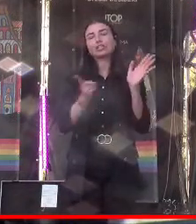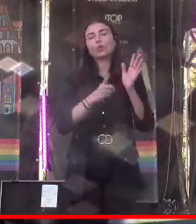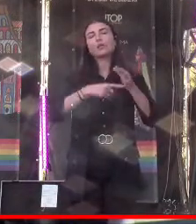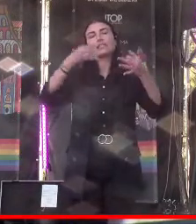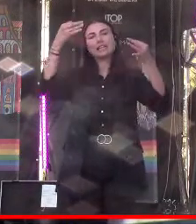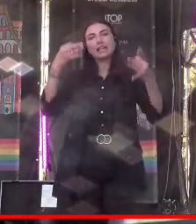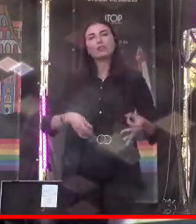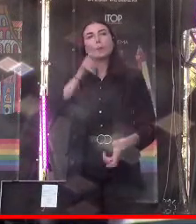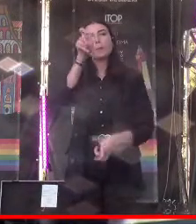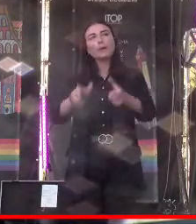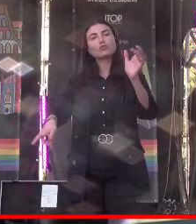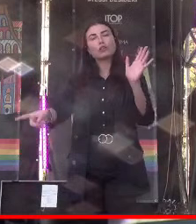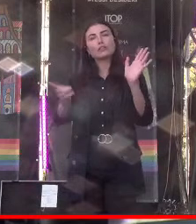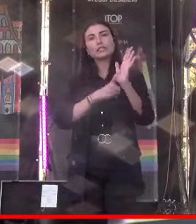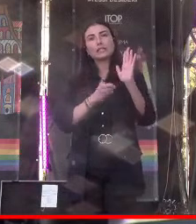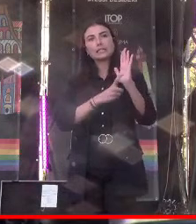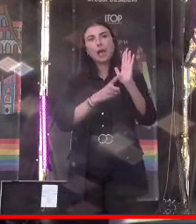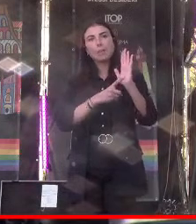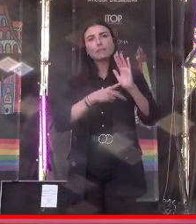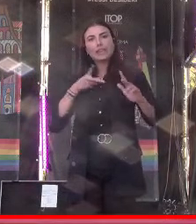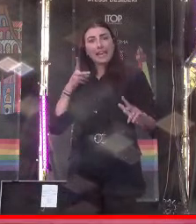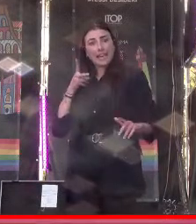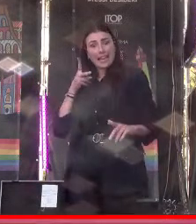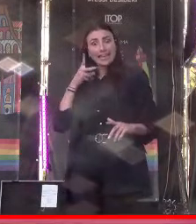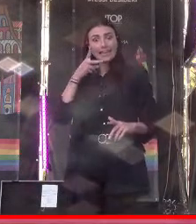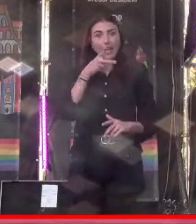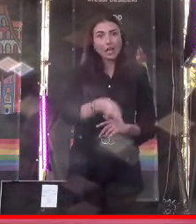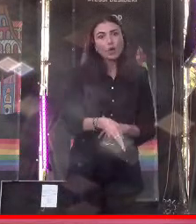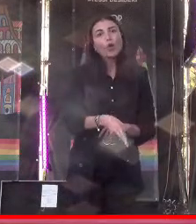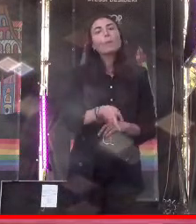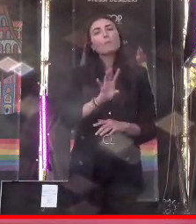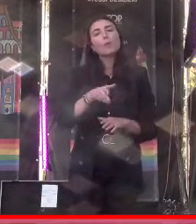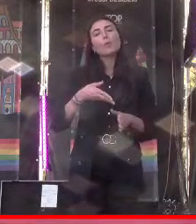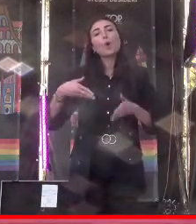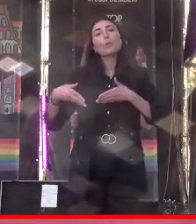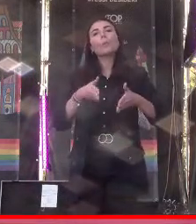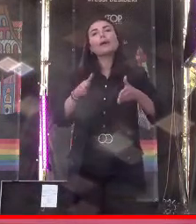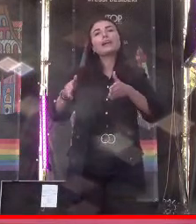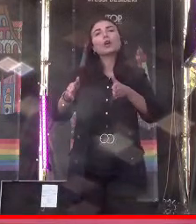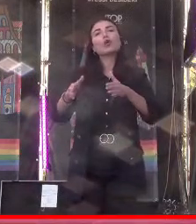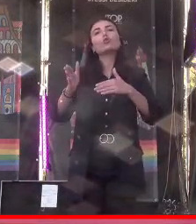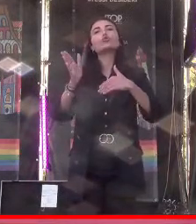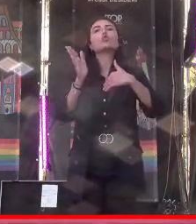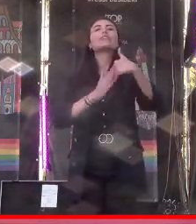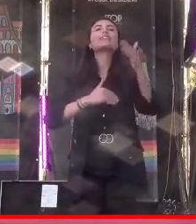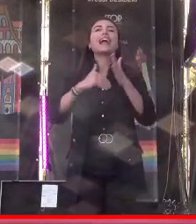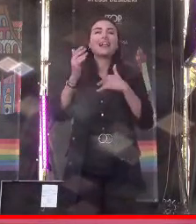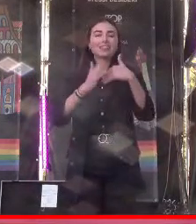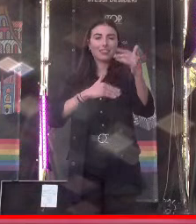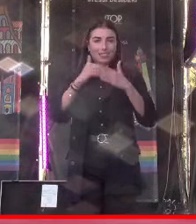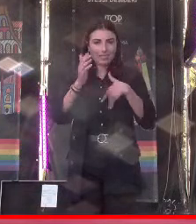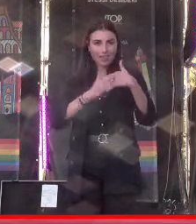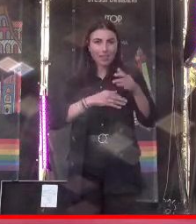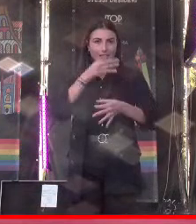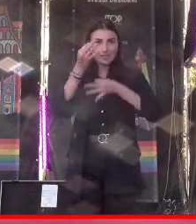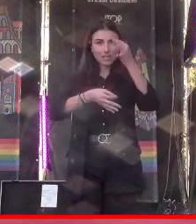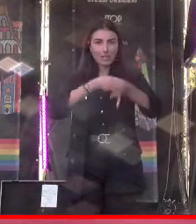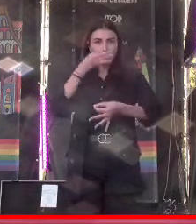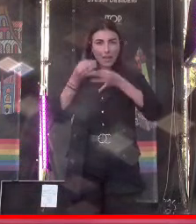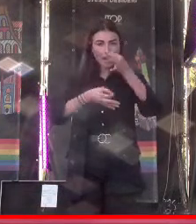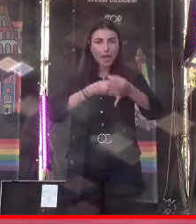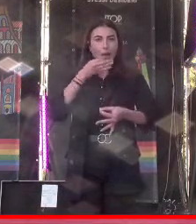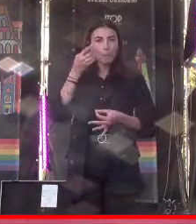disabili. Interrompere un percorso tattile con delle barriere significa impedire il percorso alle persone.